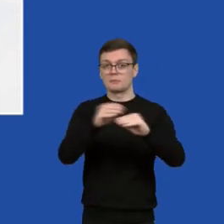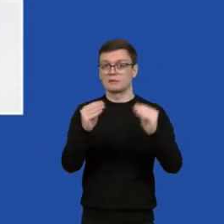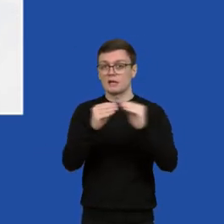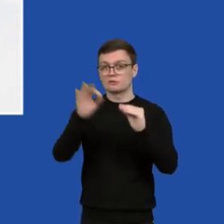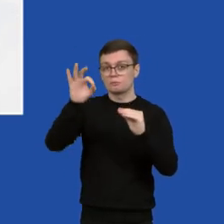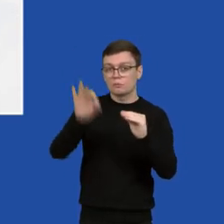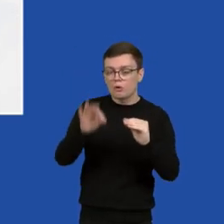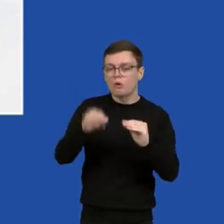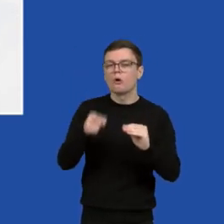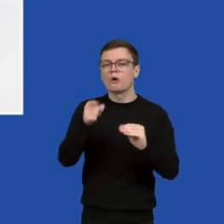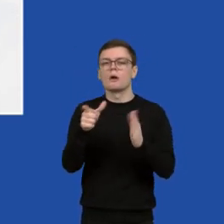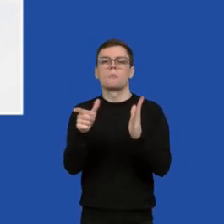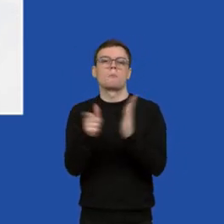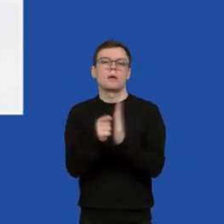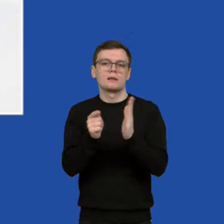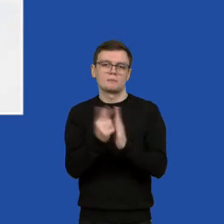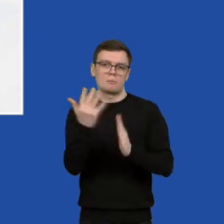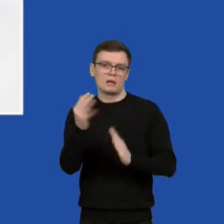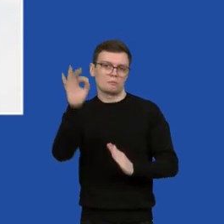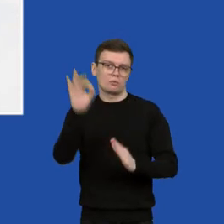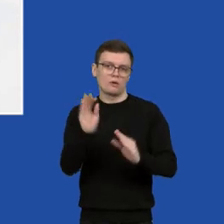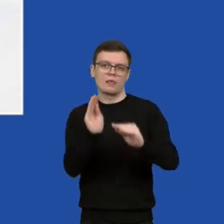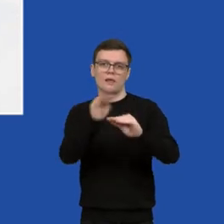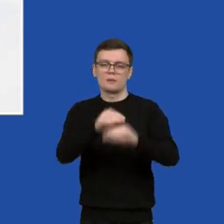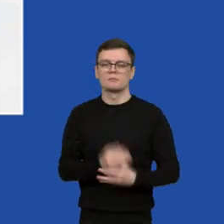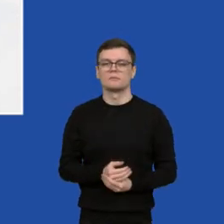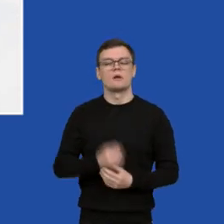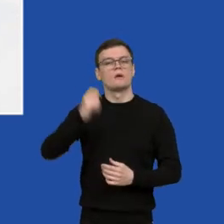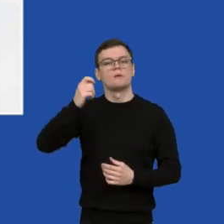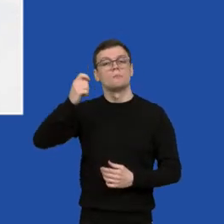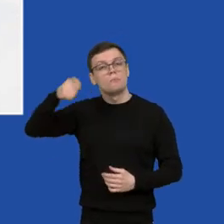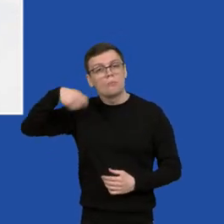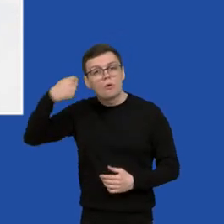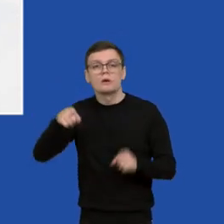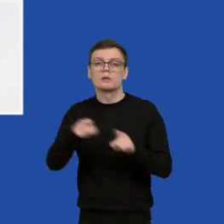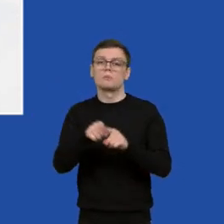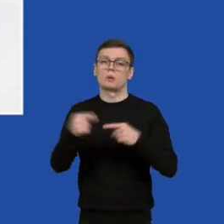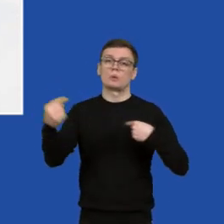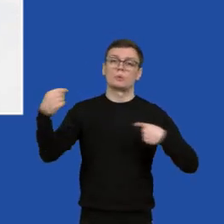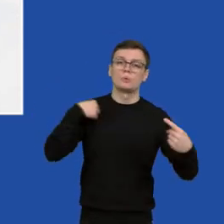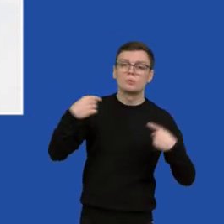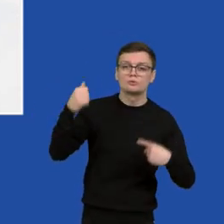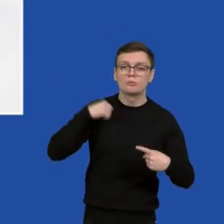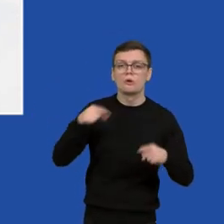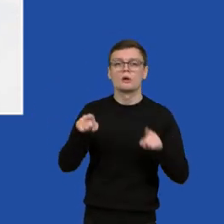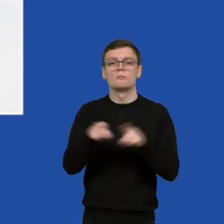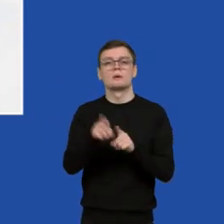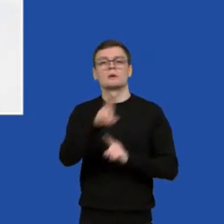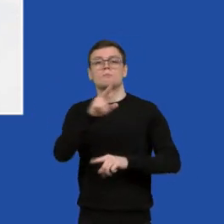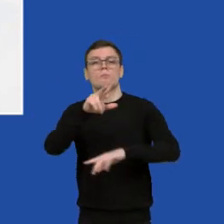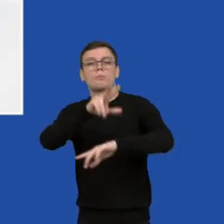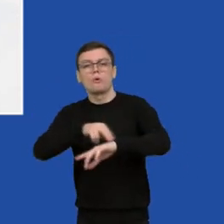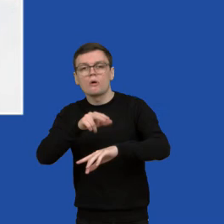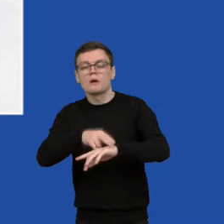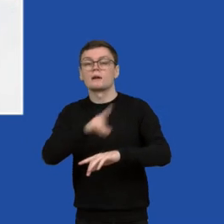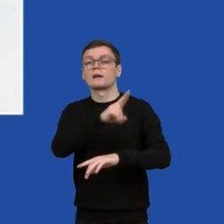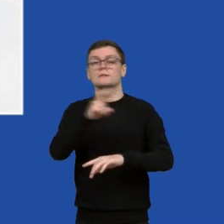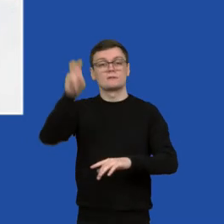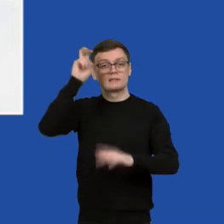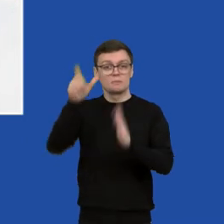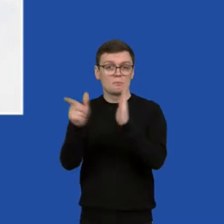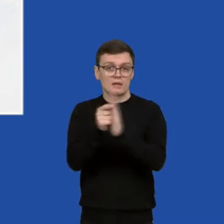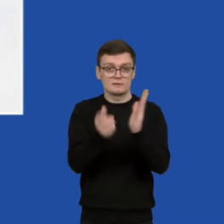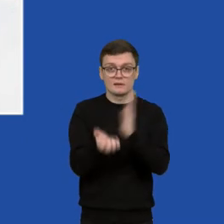pensijos 5%, tai pasieks ir mokslininkus, ir nukentėjusius, ir pareigūnus, ir kitus žmonės, kurie gauna valstybinės